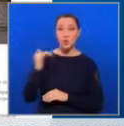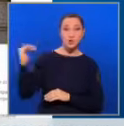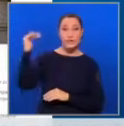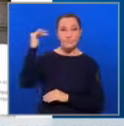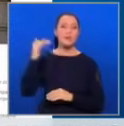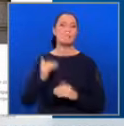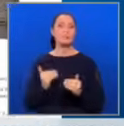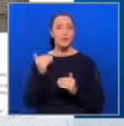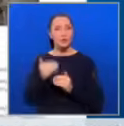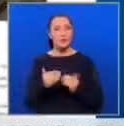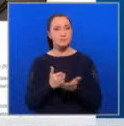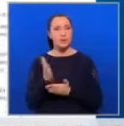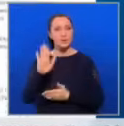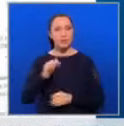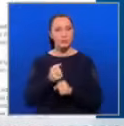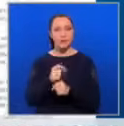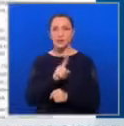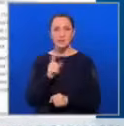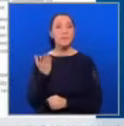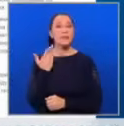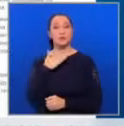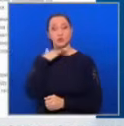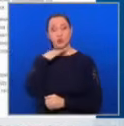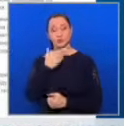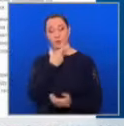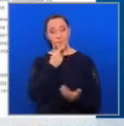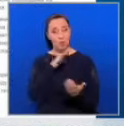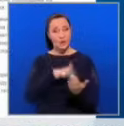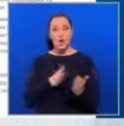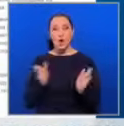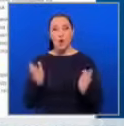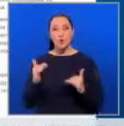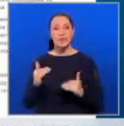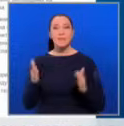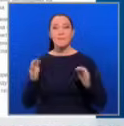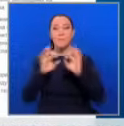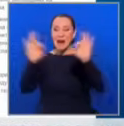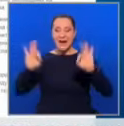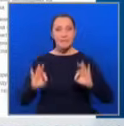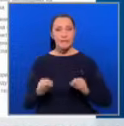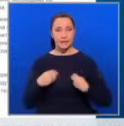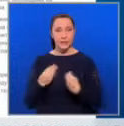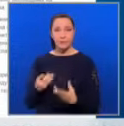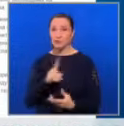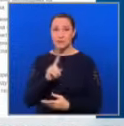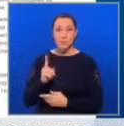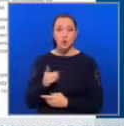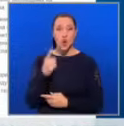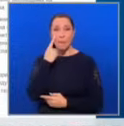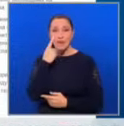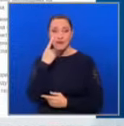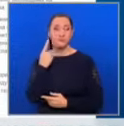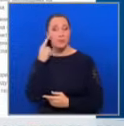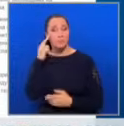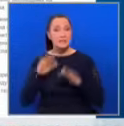приоритет според него депутатите не са били достатъчно запознати с конкретните параметри на дарението поради което не са могли тивно да преценят дали